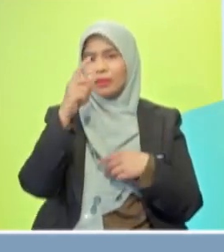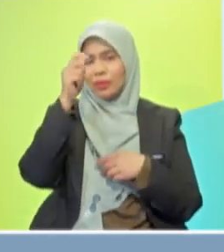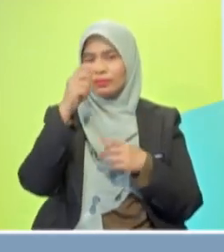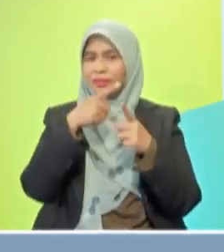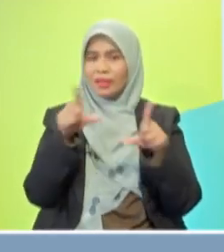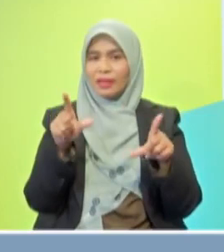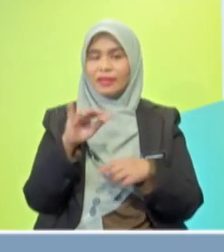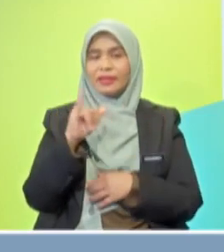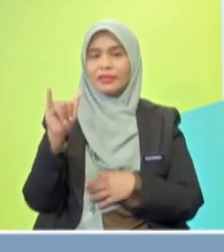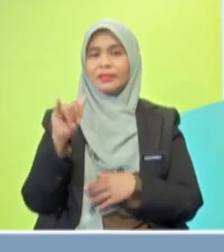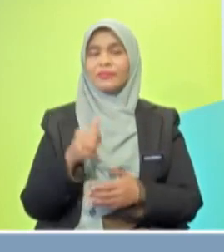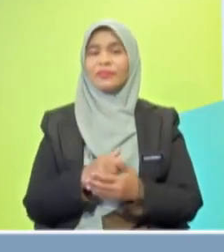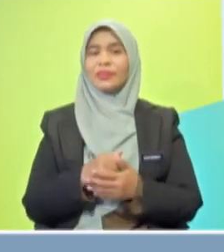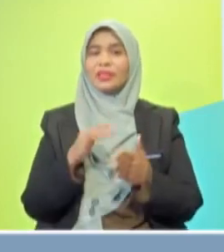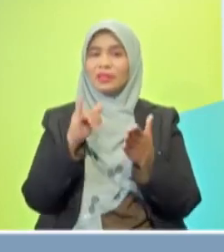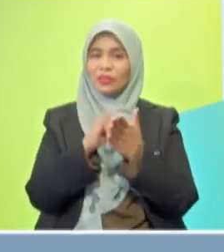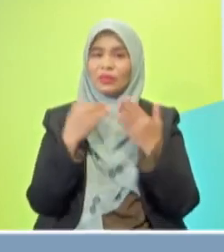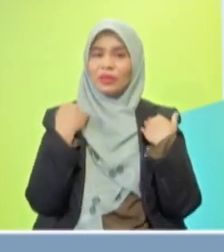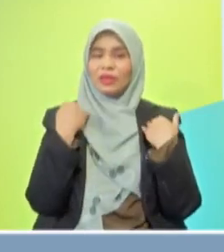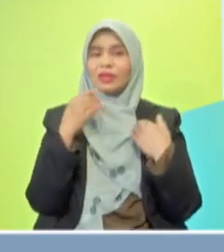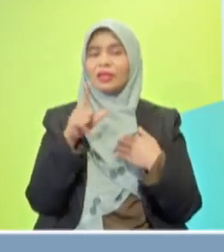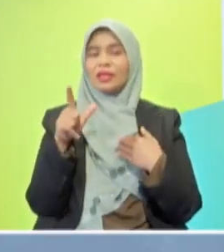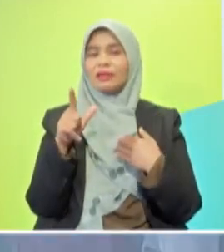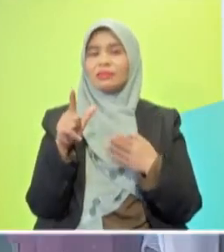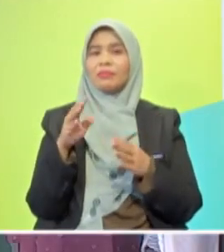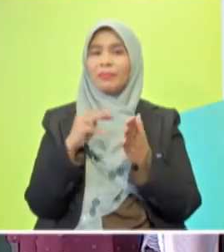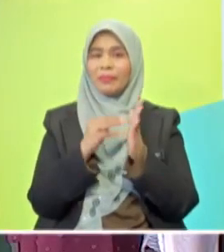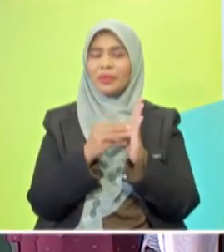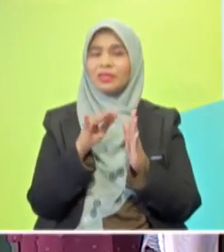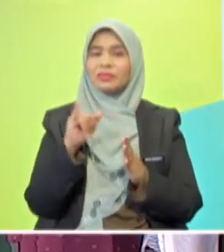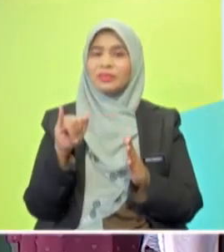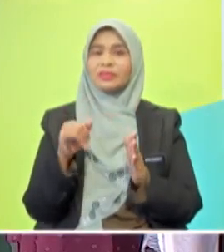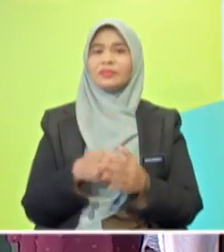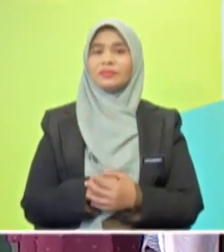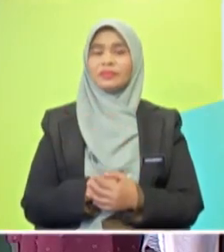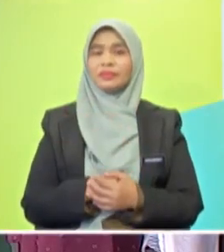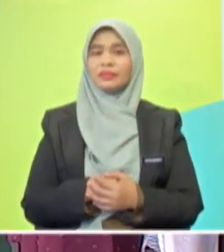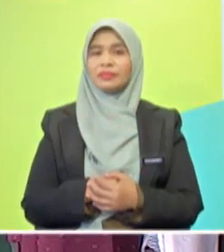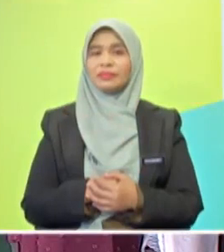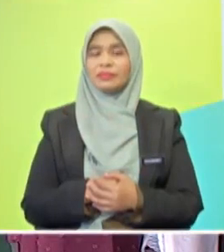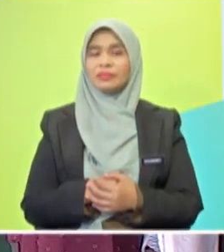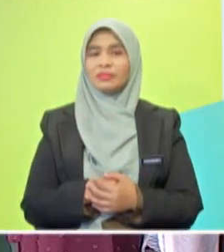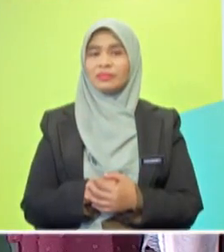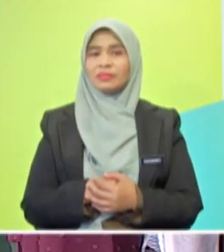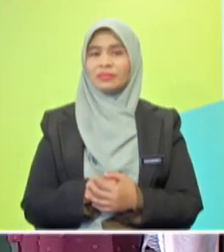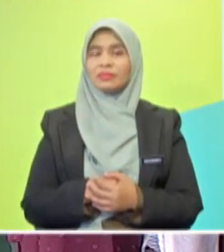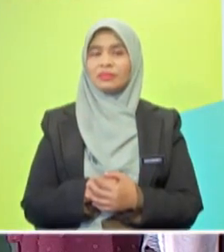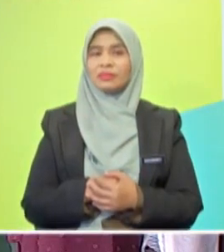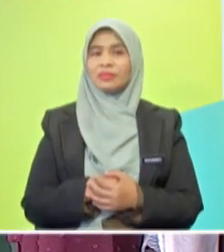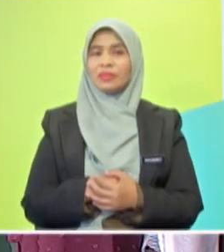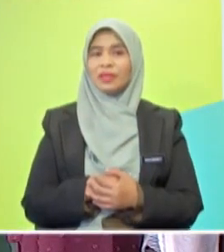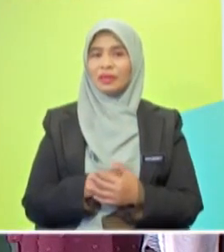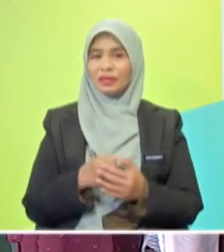selainnya. Itu maksud dia, ya. Dengan nama Allah yang tiada Tuhan selainnya. Okey. Ini tudung